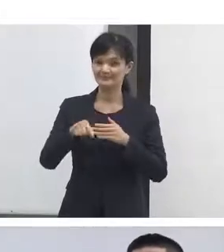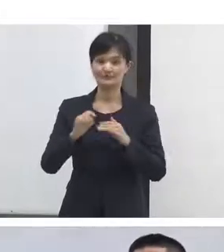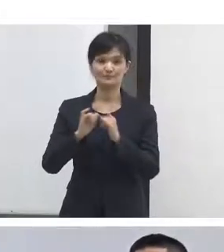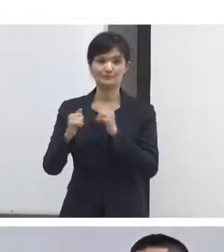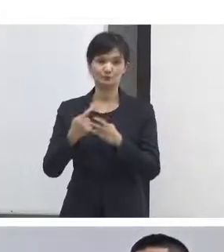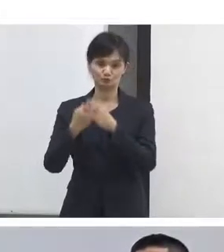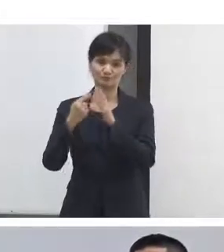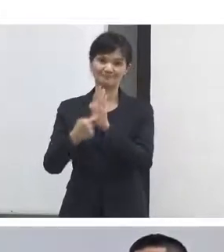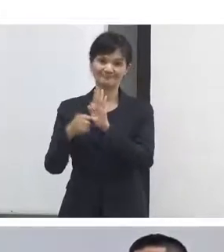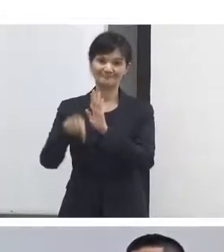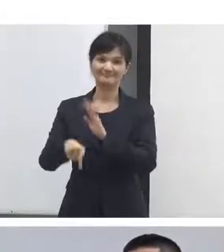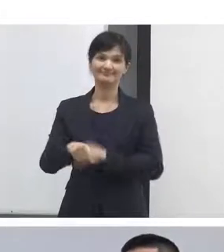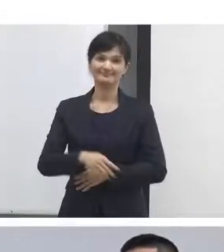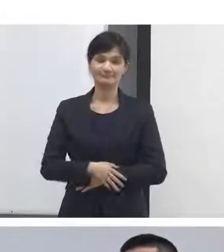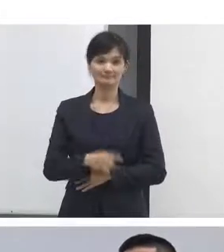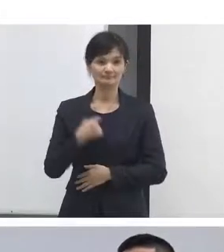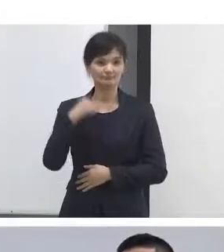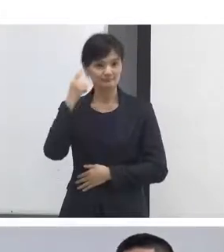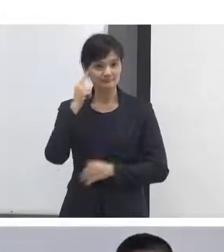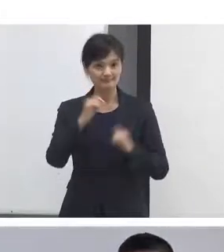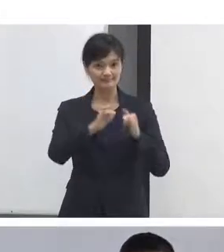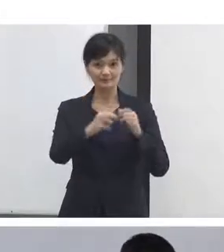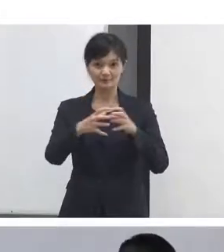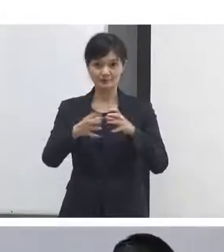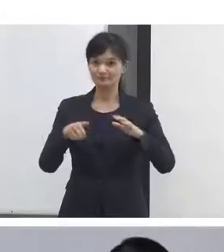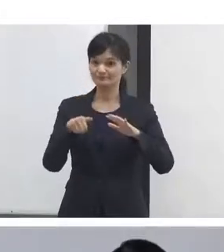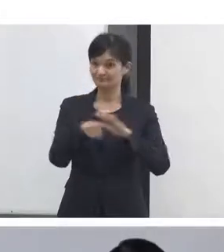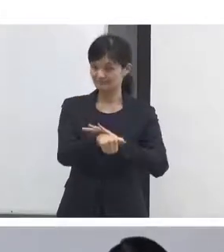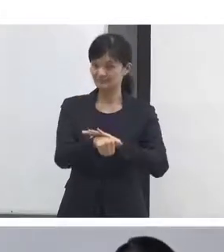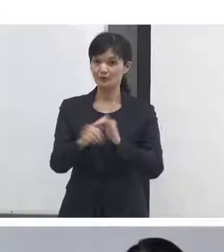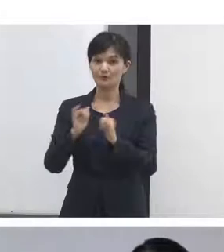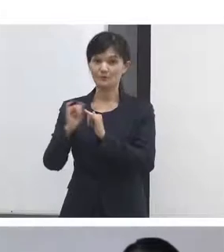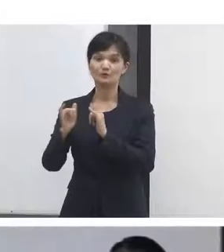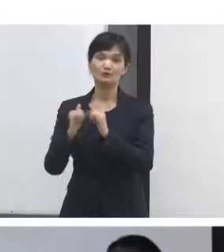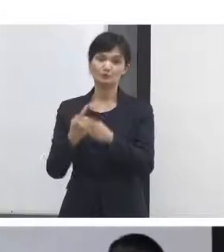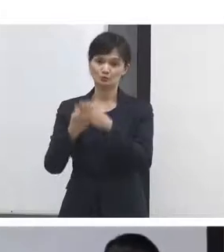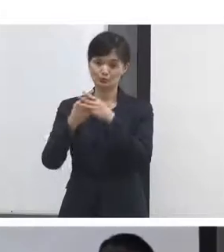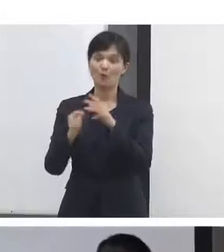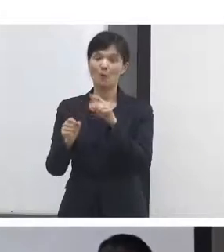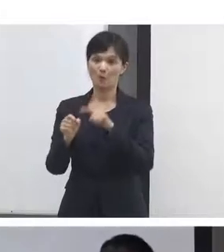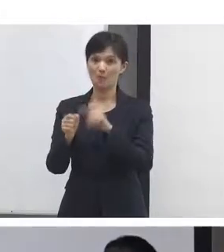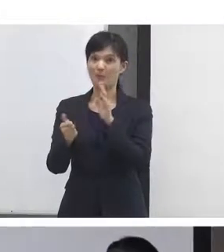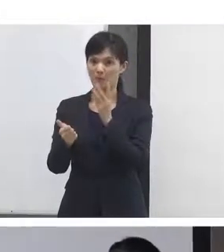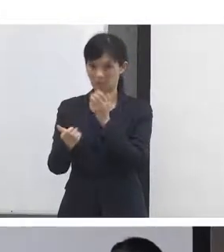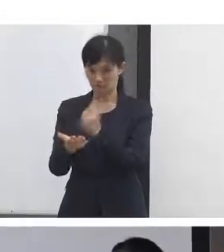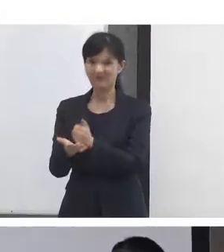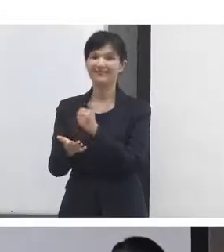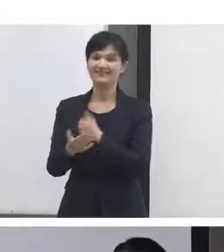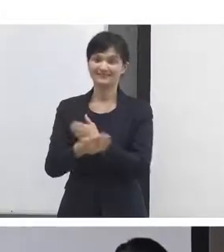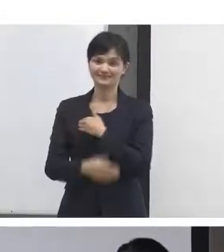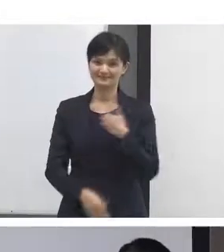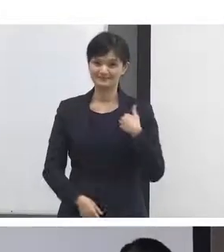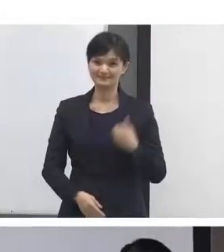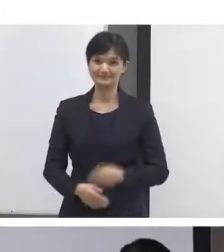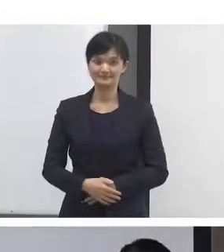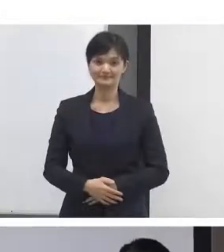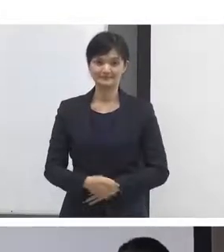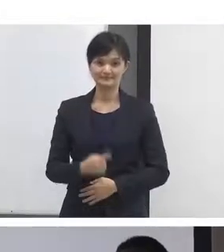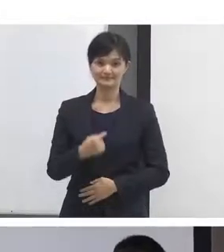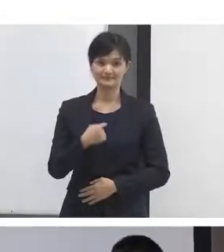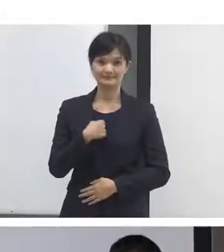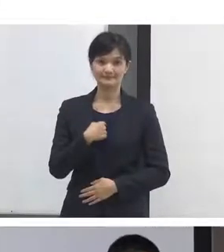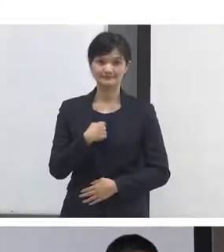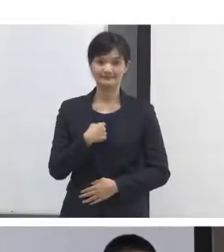对我来说，参与社群就是一个民主的实践。好，我是之浩，我是这次赏蜜的工人，我也